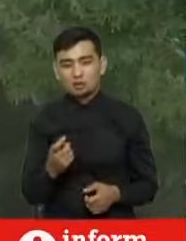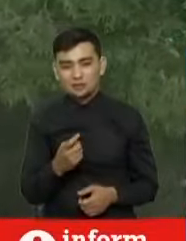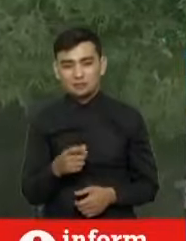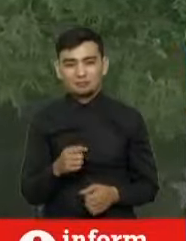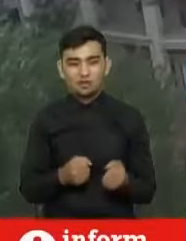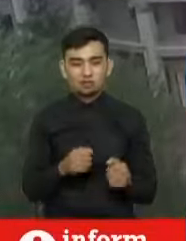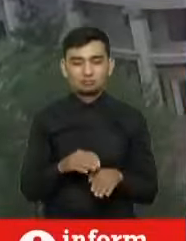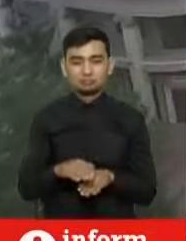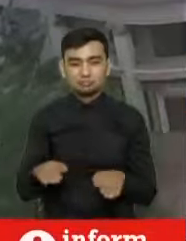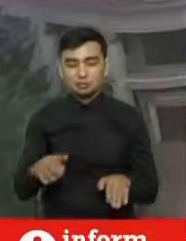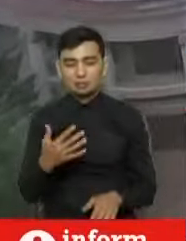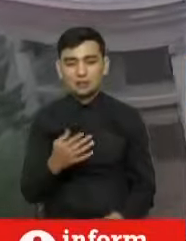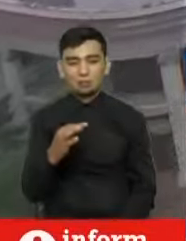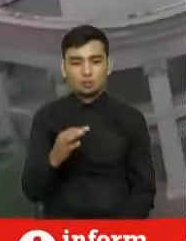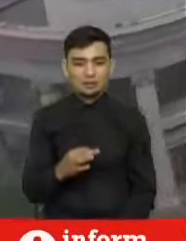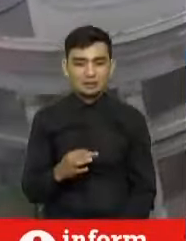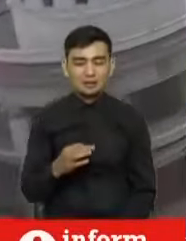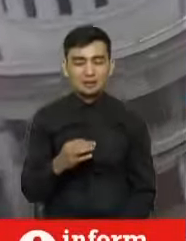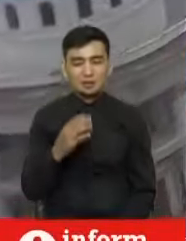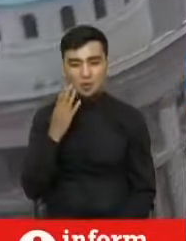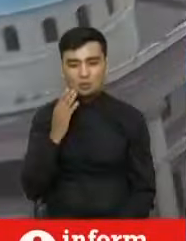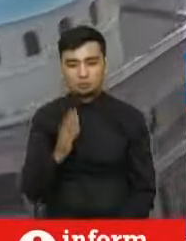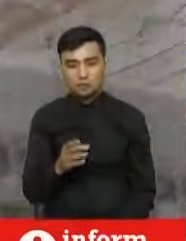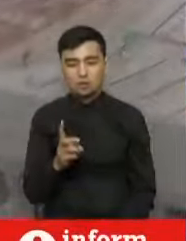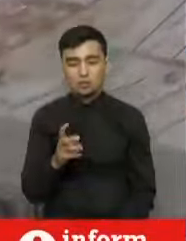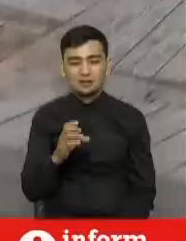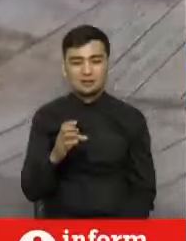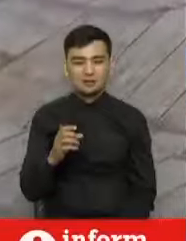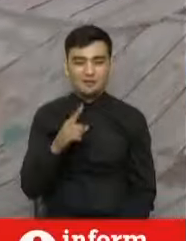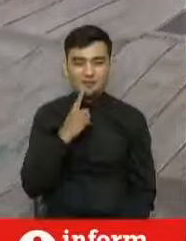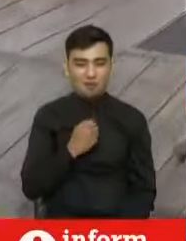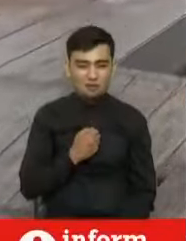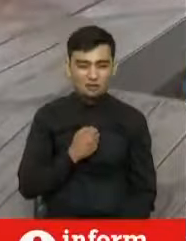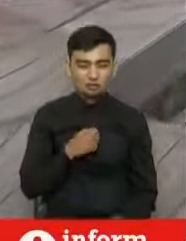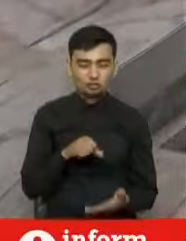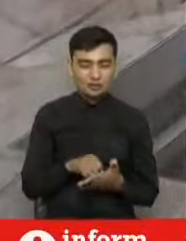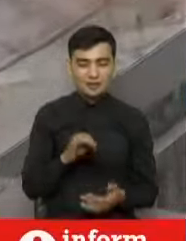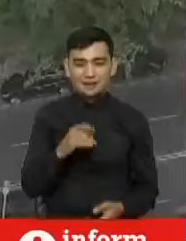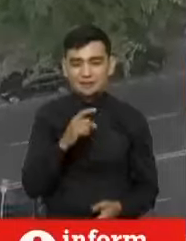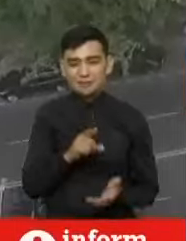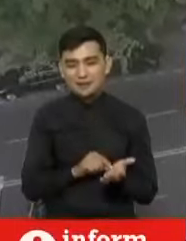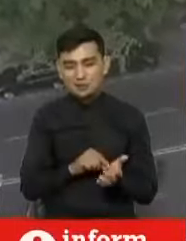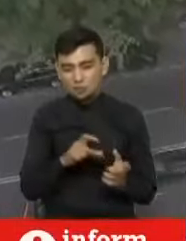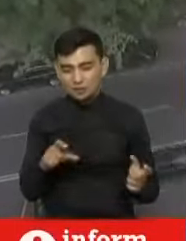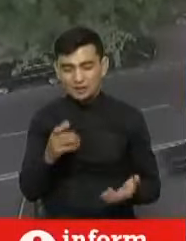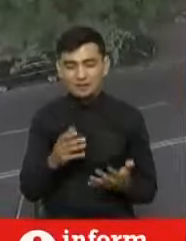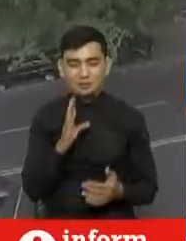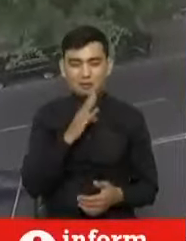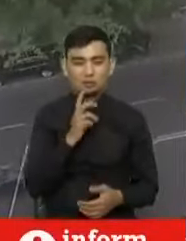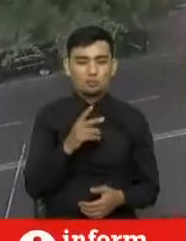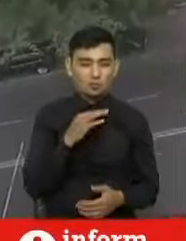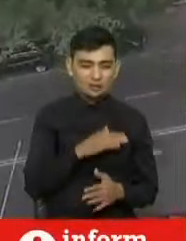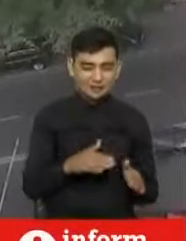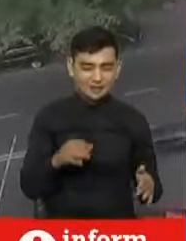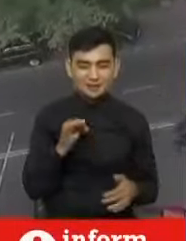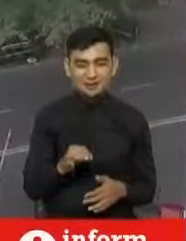автотұраққа 50% жеңілдік қарастырылса, Ұлы Отан соғысына қатысушылар мен мүгедек жандар, зейнеткерлер, көпбалалы аналар мен